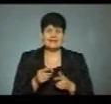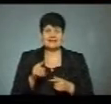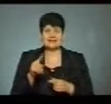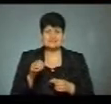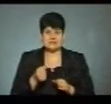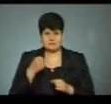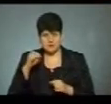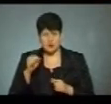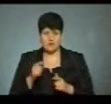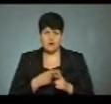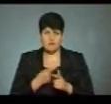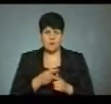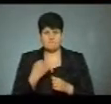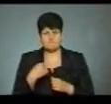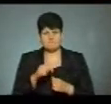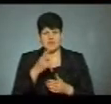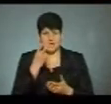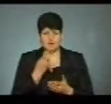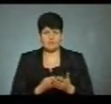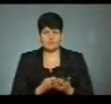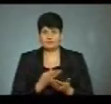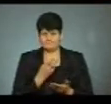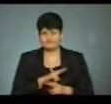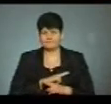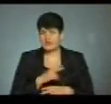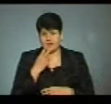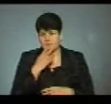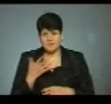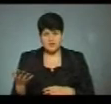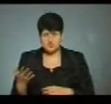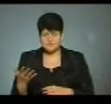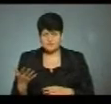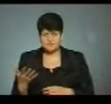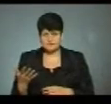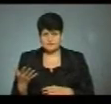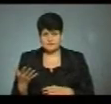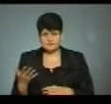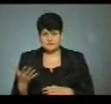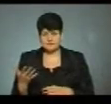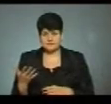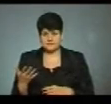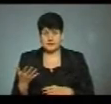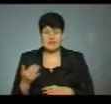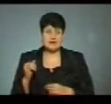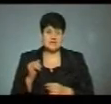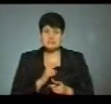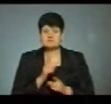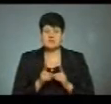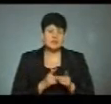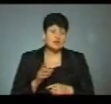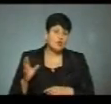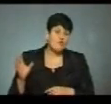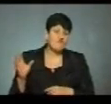Ну, іншого варіанту, як я тоді не бачив. Якби. І змінило абсолютно